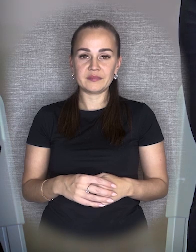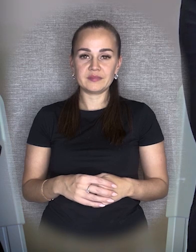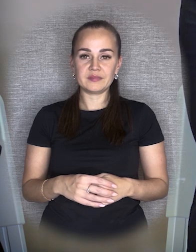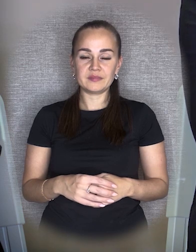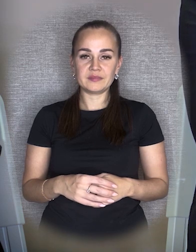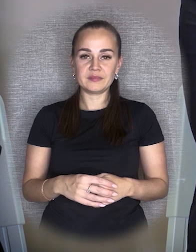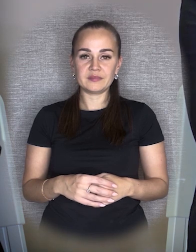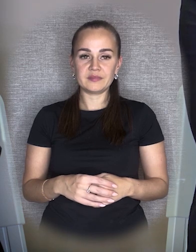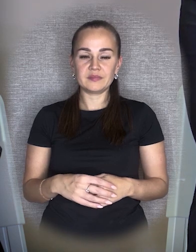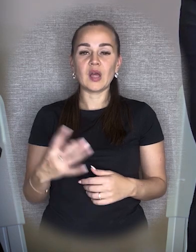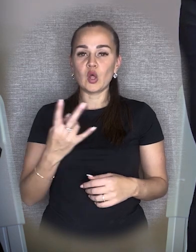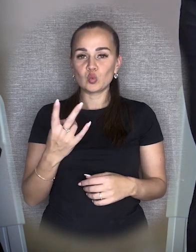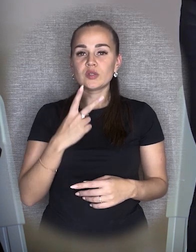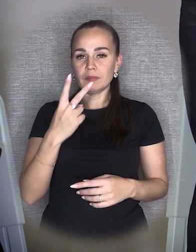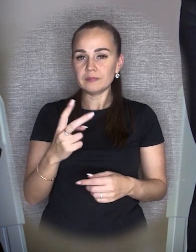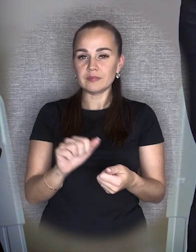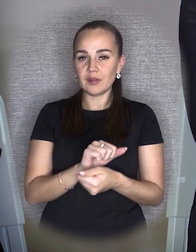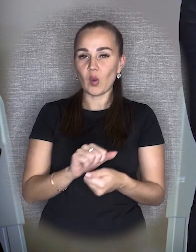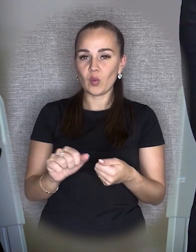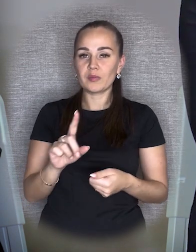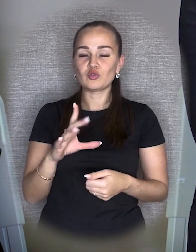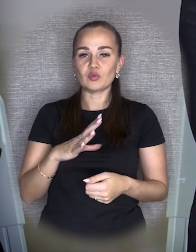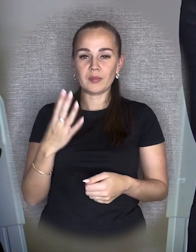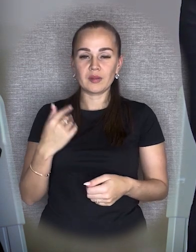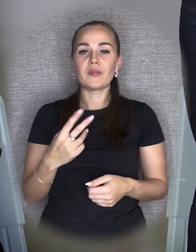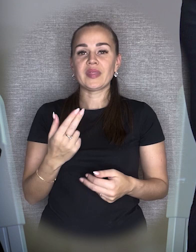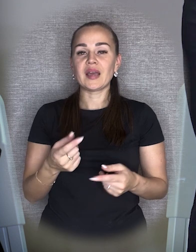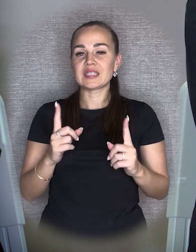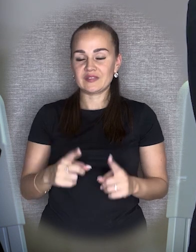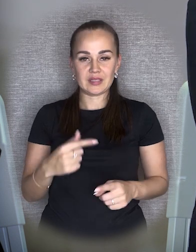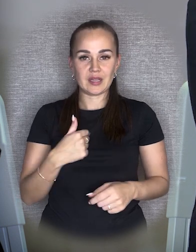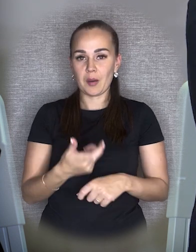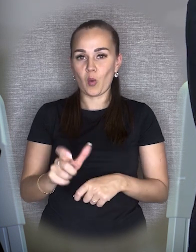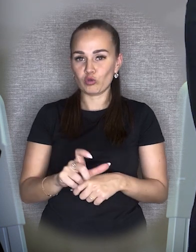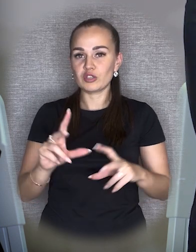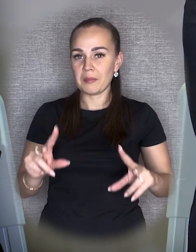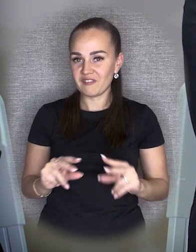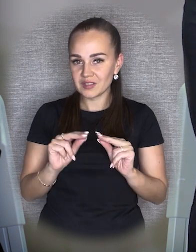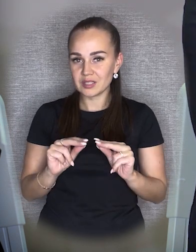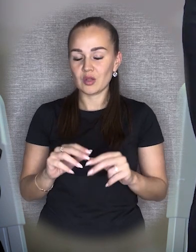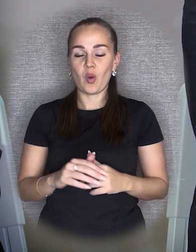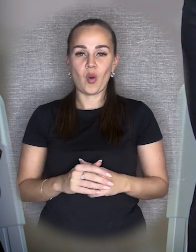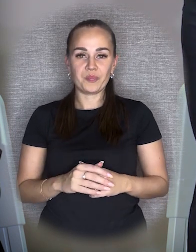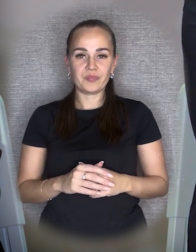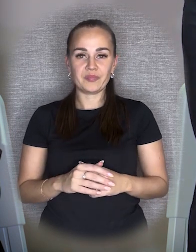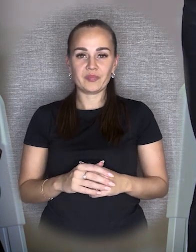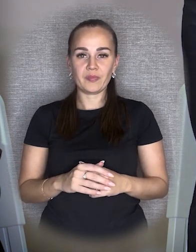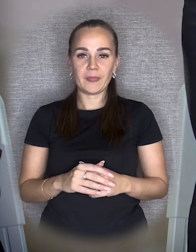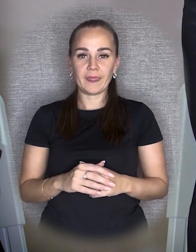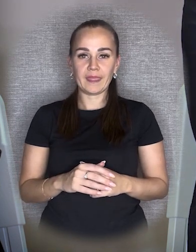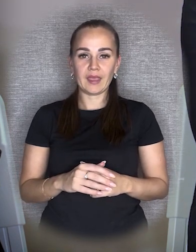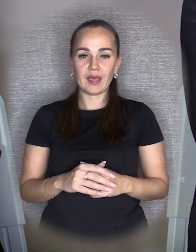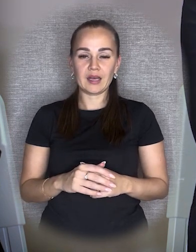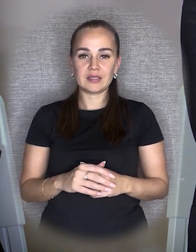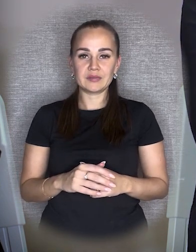Это нужно просто посмотреть по документам. То, что нам повезло, это безусловно, потому что, если говорить серьезно,